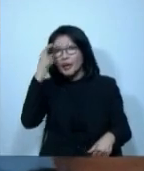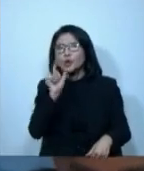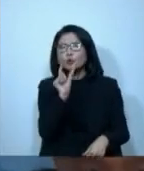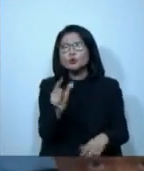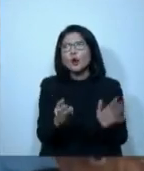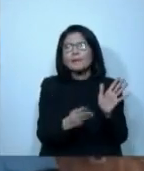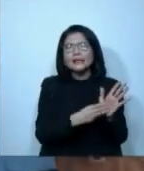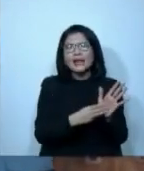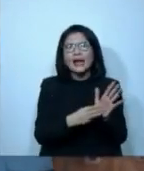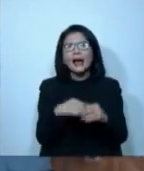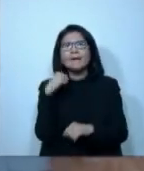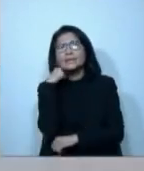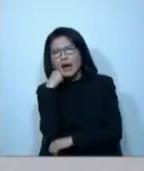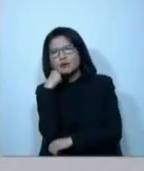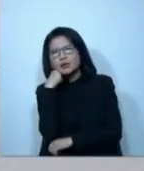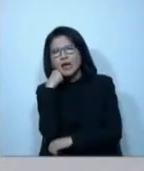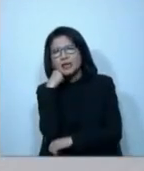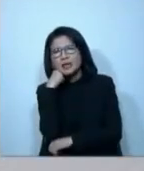mengatasi pengangguran yang